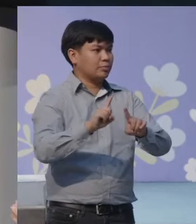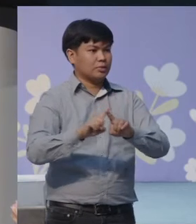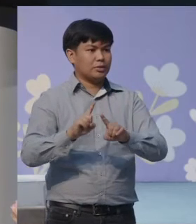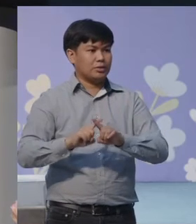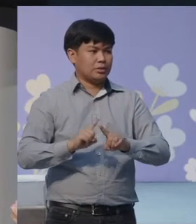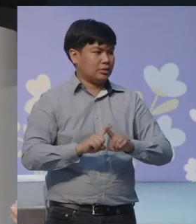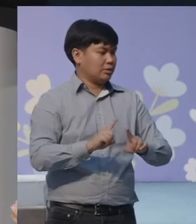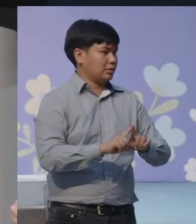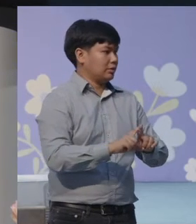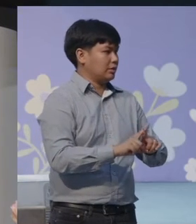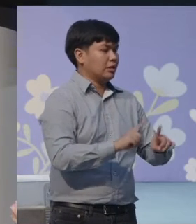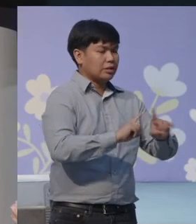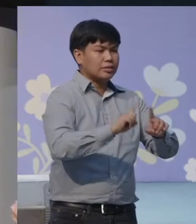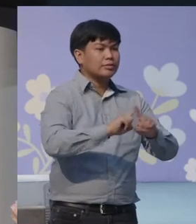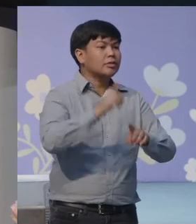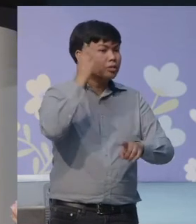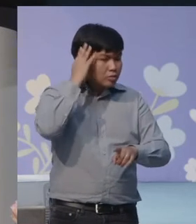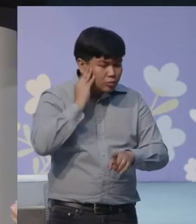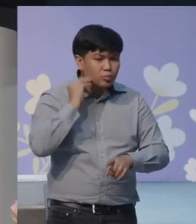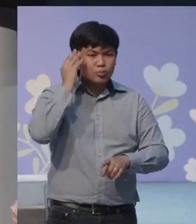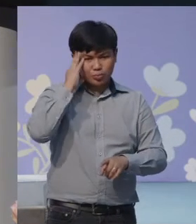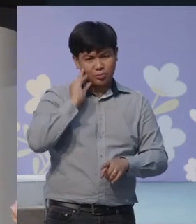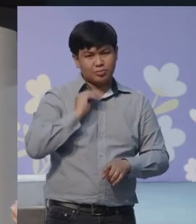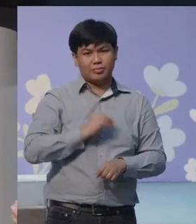Iba-iba ang ating dalamhati.